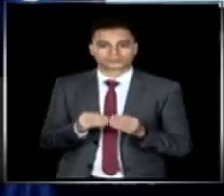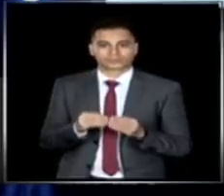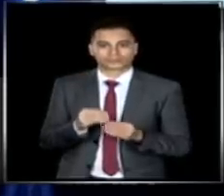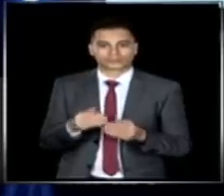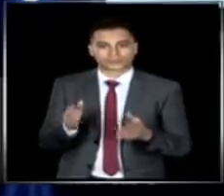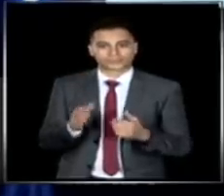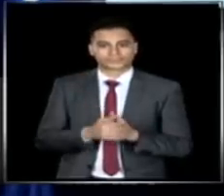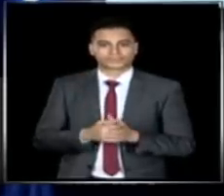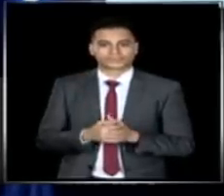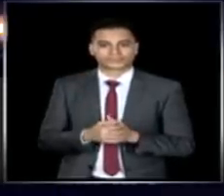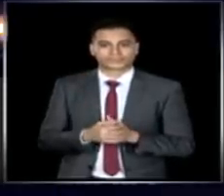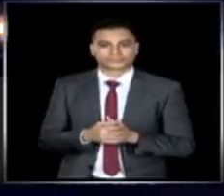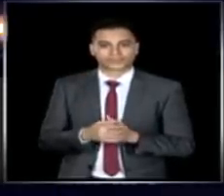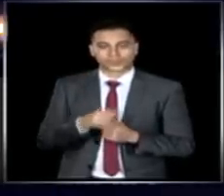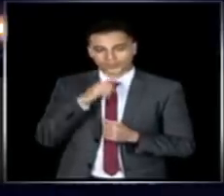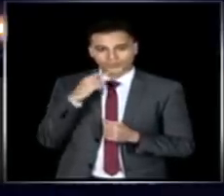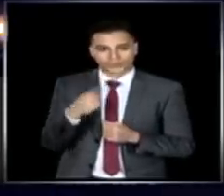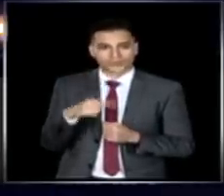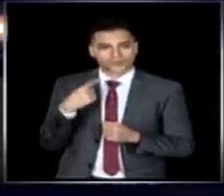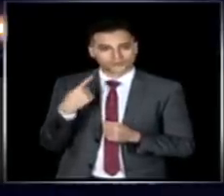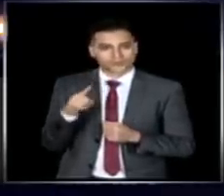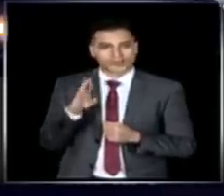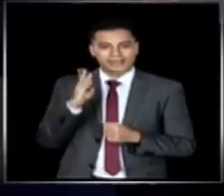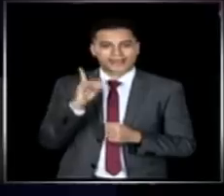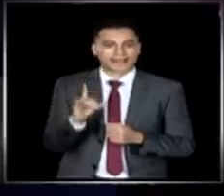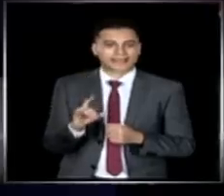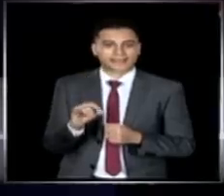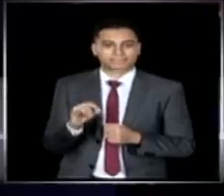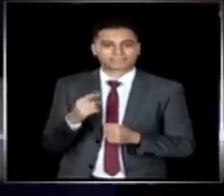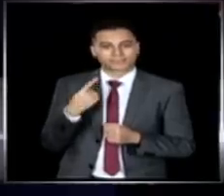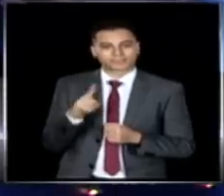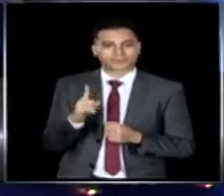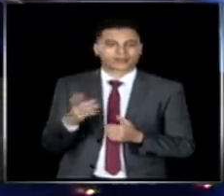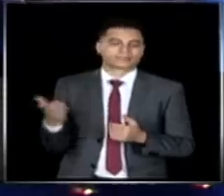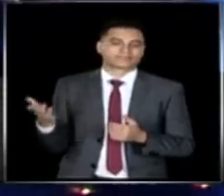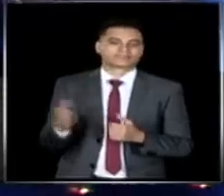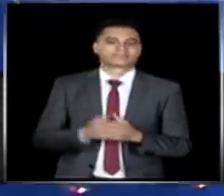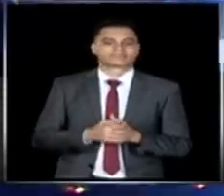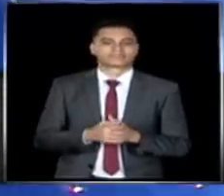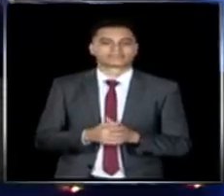حاجة. خسارة جدا يا يوسف. طبعا روسيا يا كريم، إجابة صحيحة.